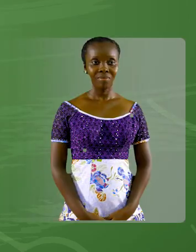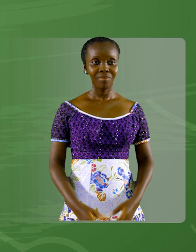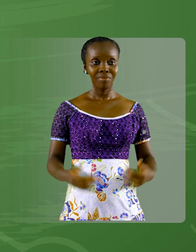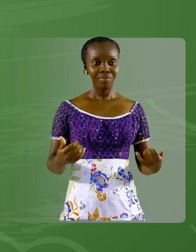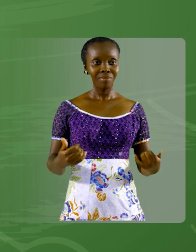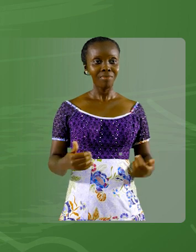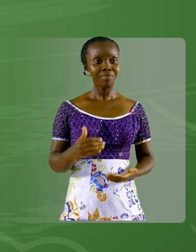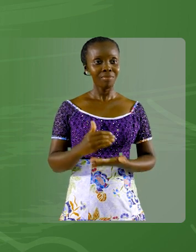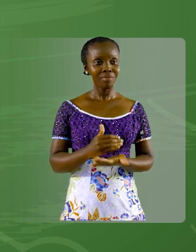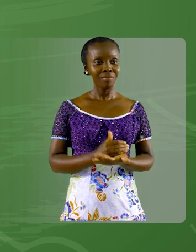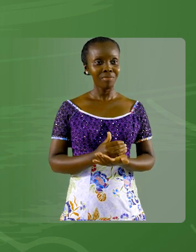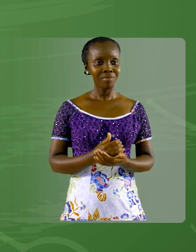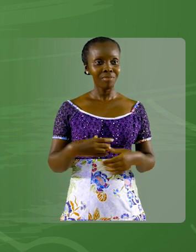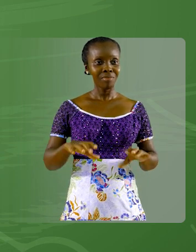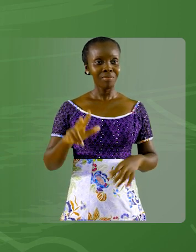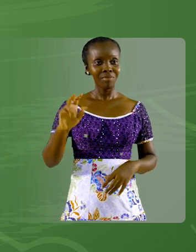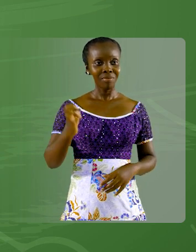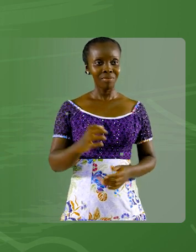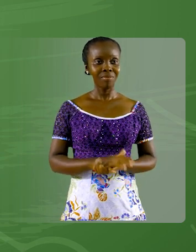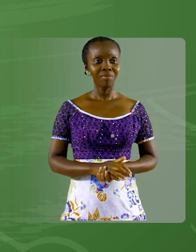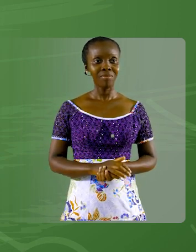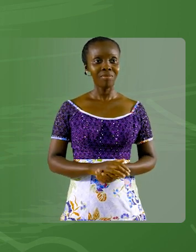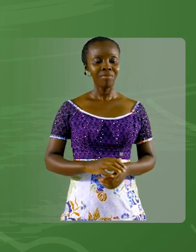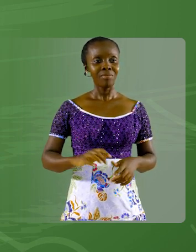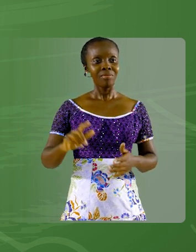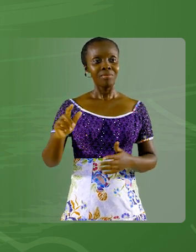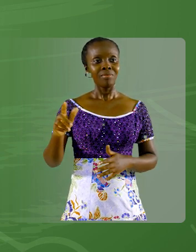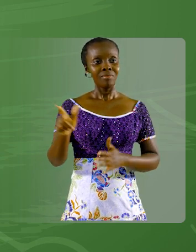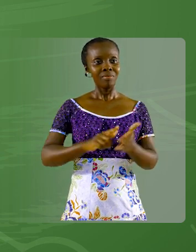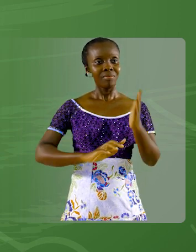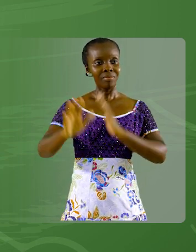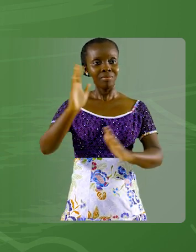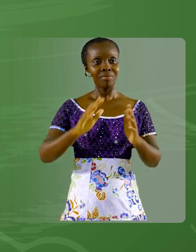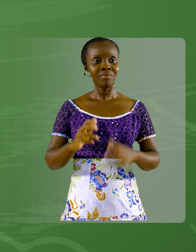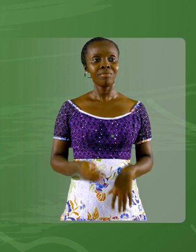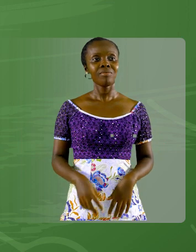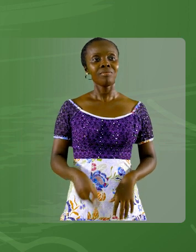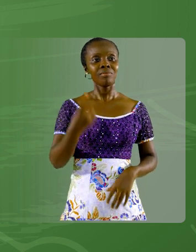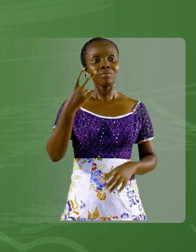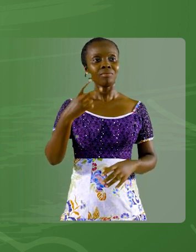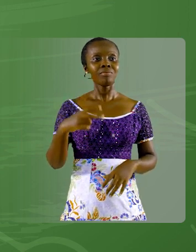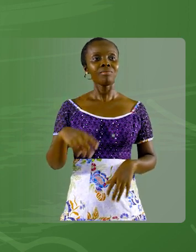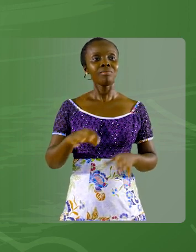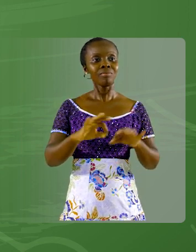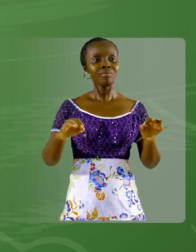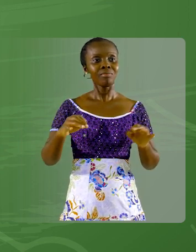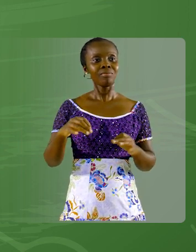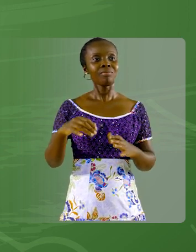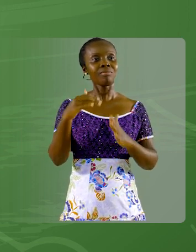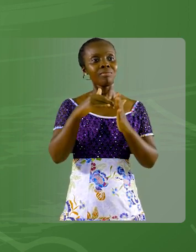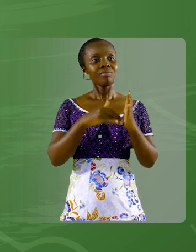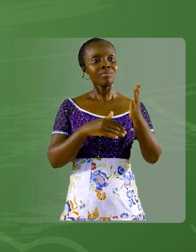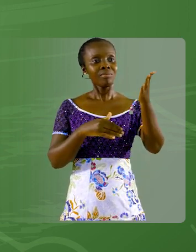Lisons de nouveau, ensemble, deux phrases du corpus. La première